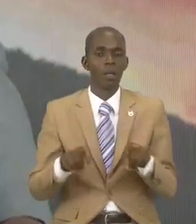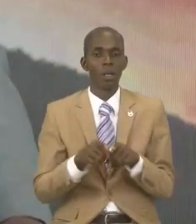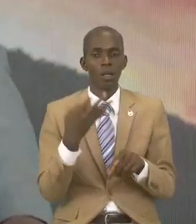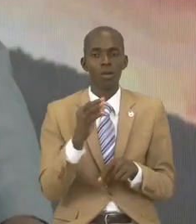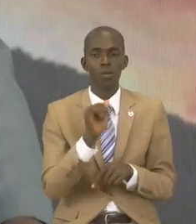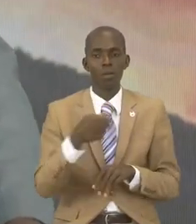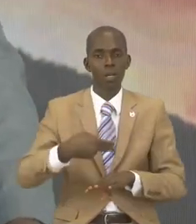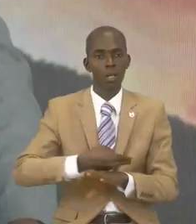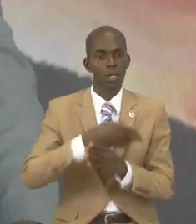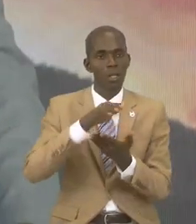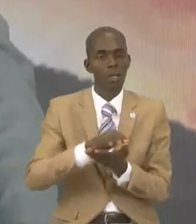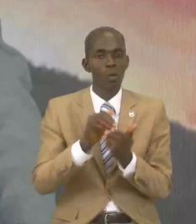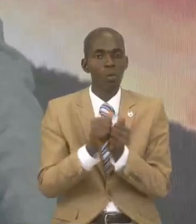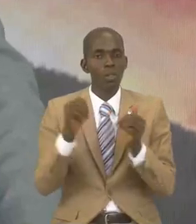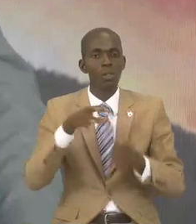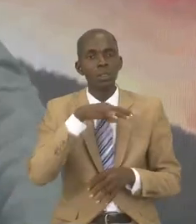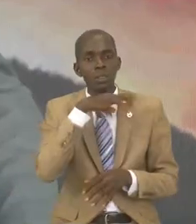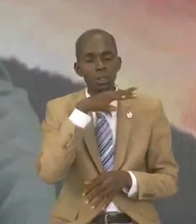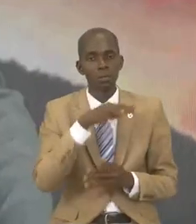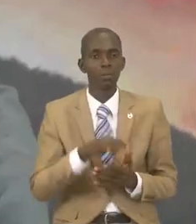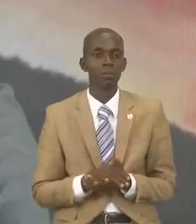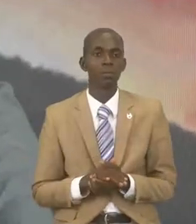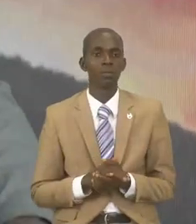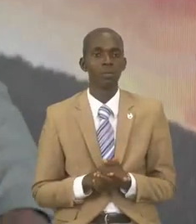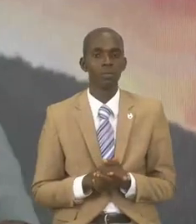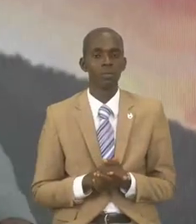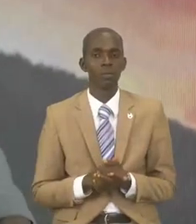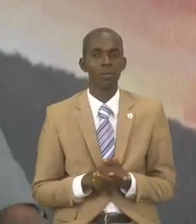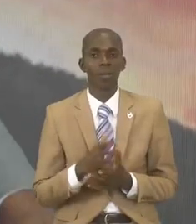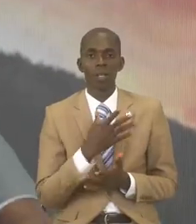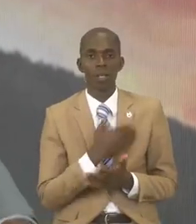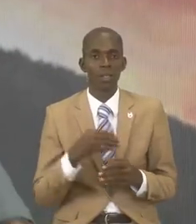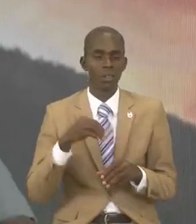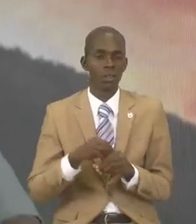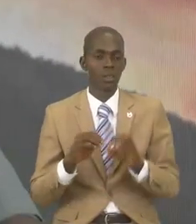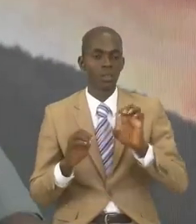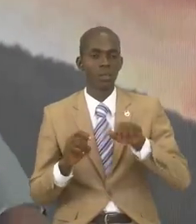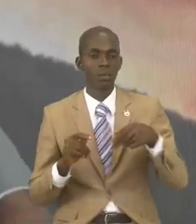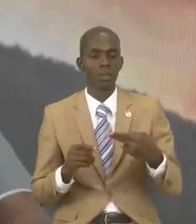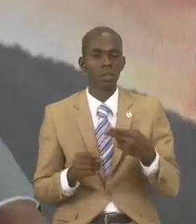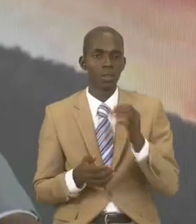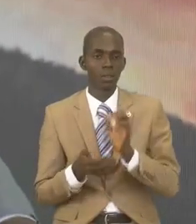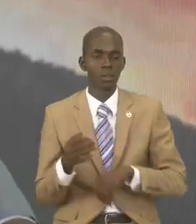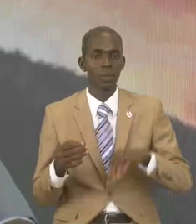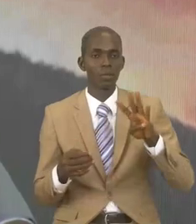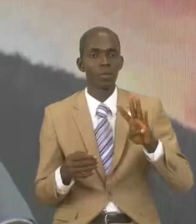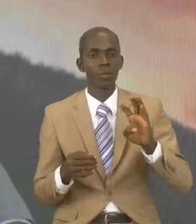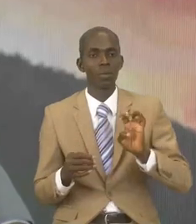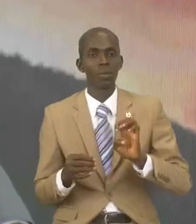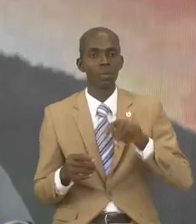sans défaut et sans tâche. Et en Éphésiens 4,